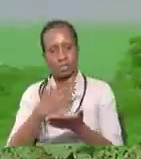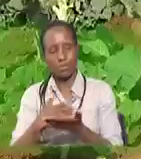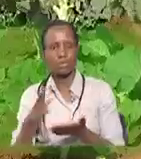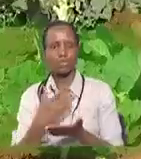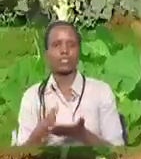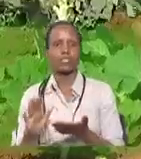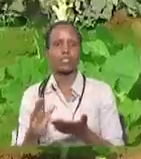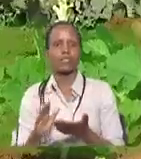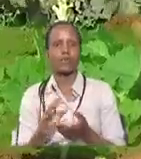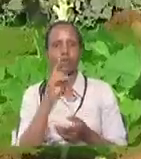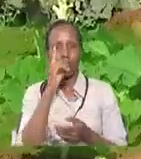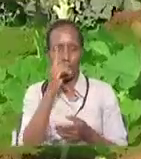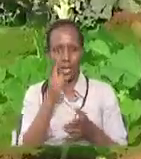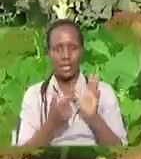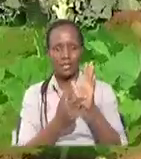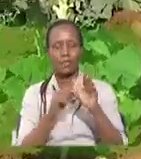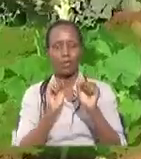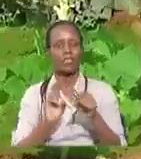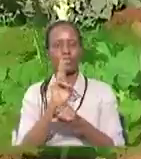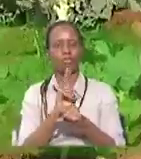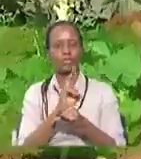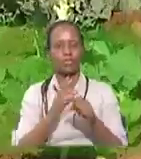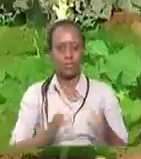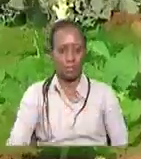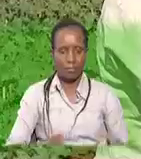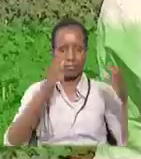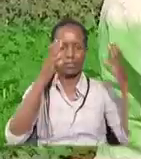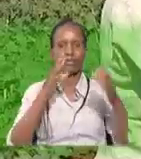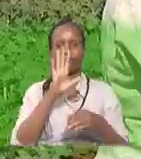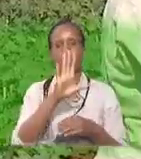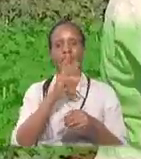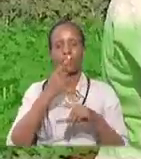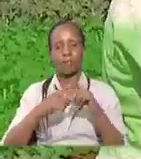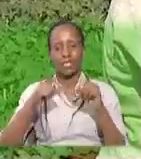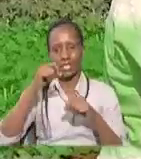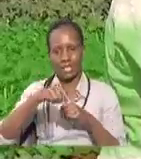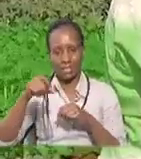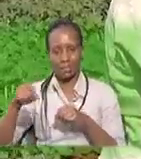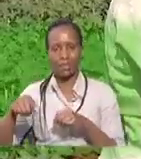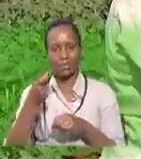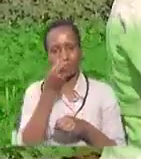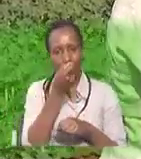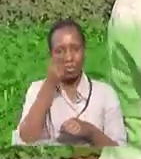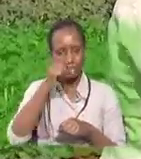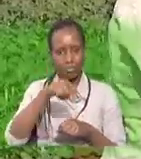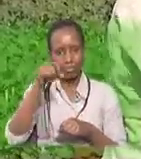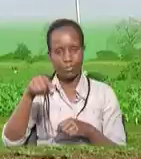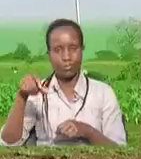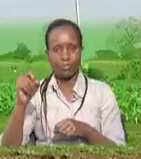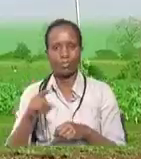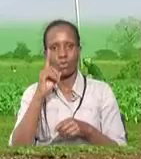faro. Faro moja inaweza kutumia hata drum tano, one faro. Lakini drip, few